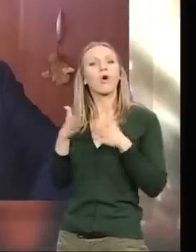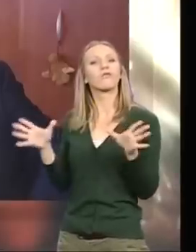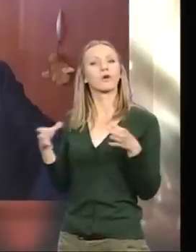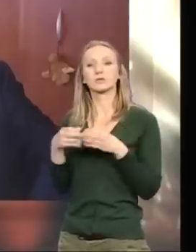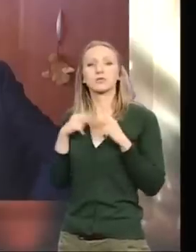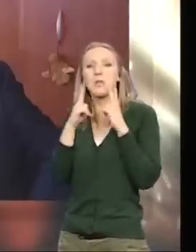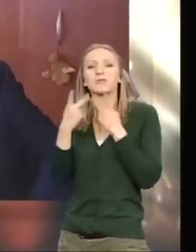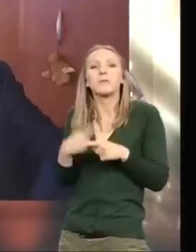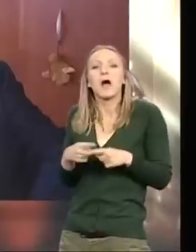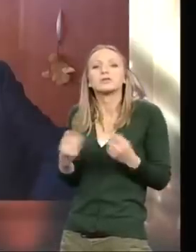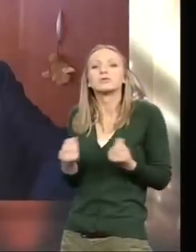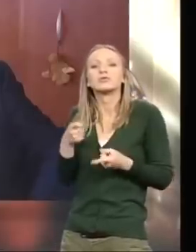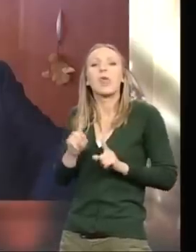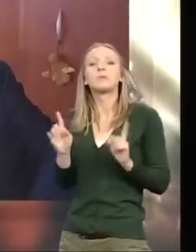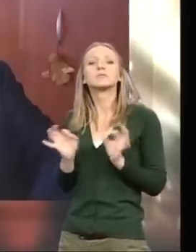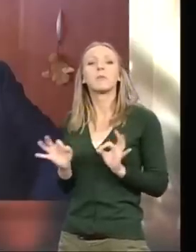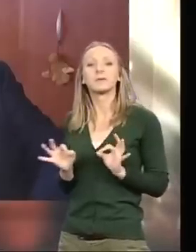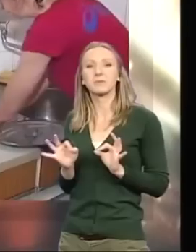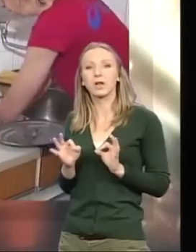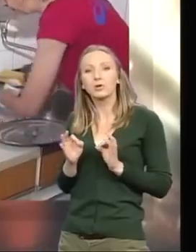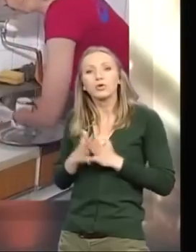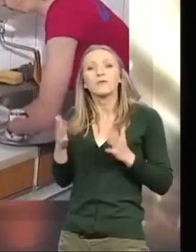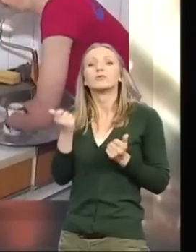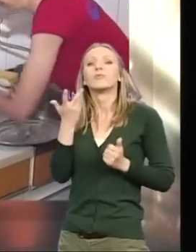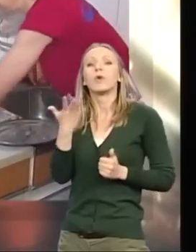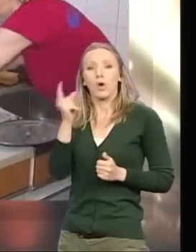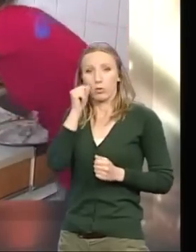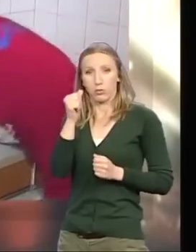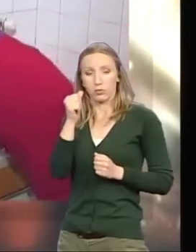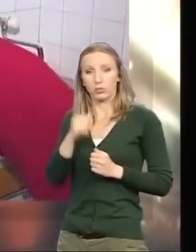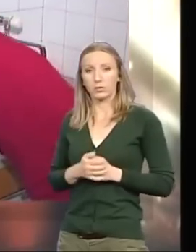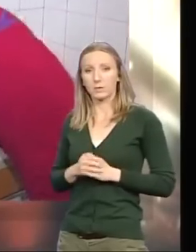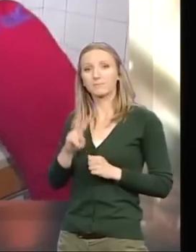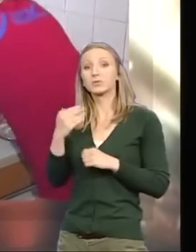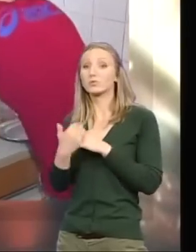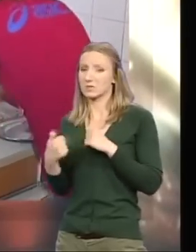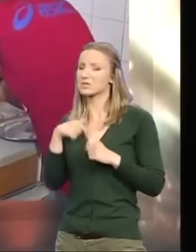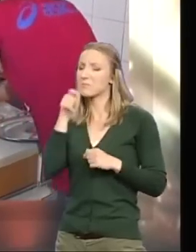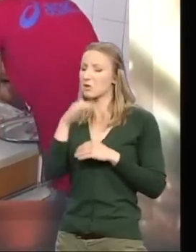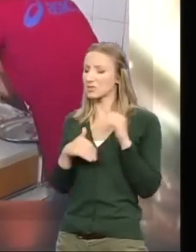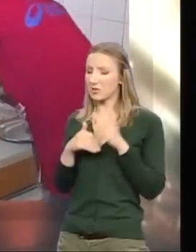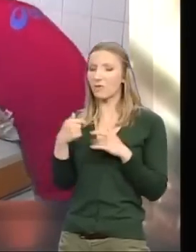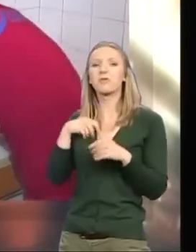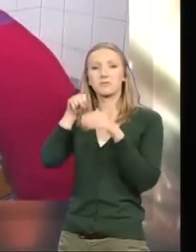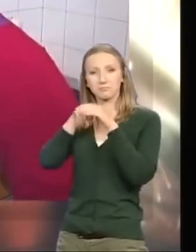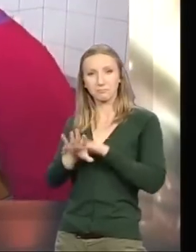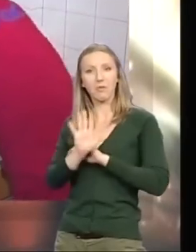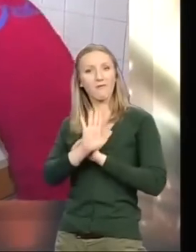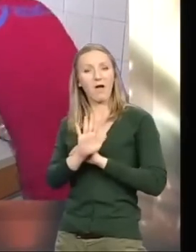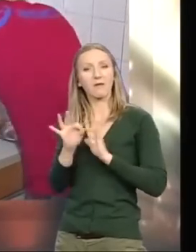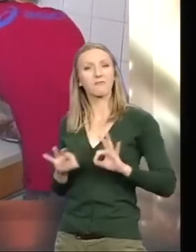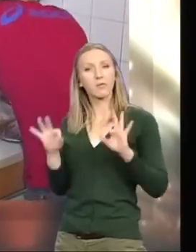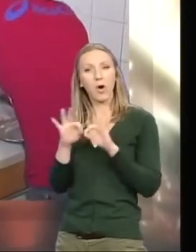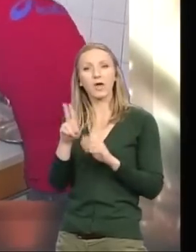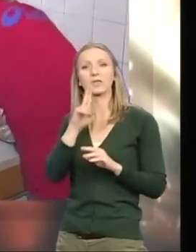razloga zašto to ne bismo obezbedili što veće broje ljudi. S jedne strane, sam veoma zadovoljno što se realizuje ovakav jedan projekat koji